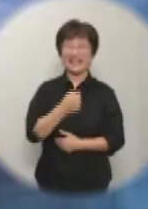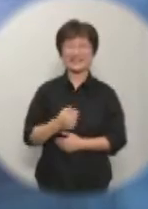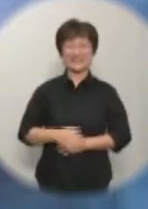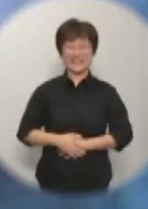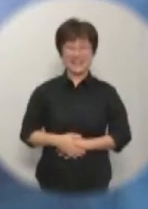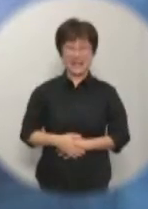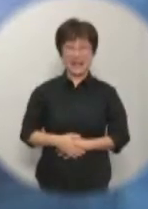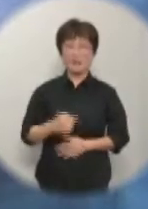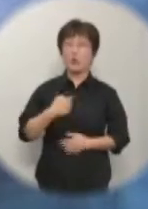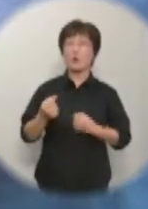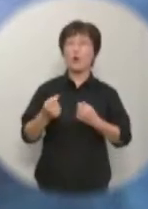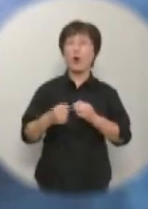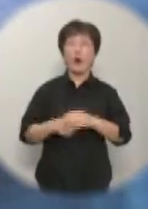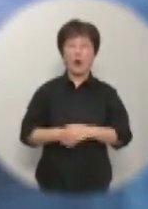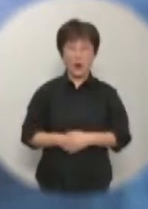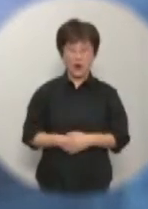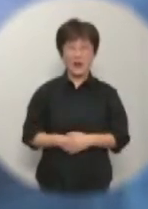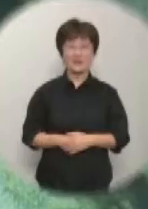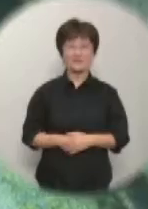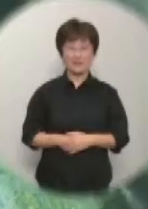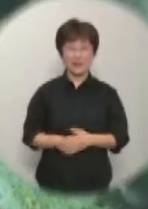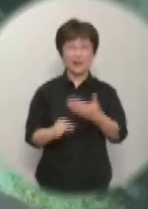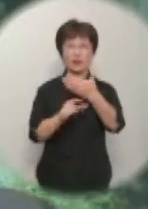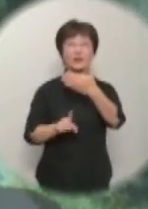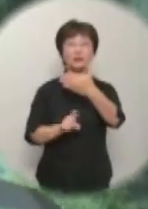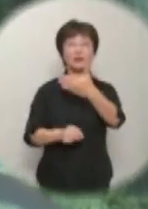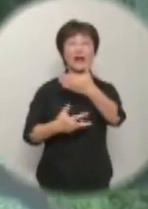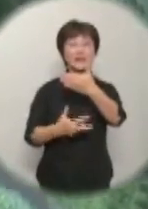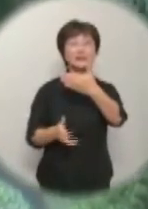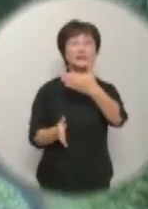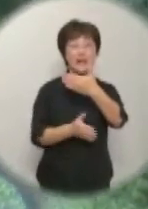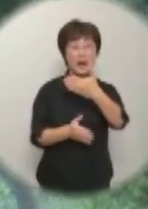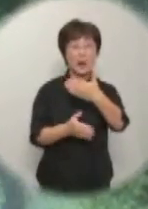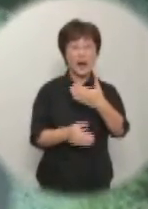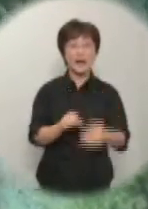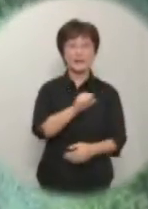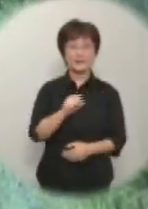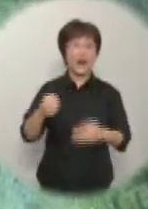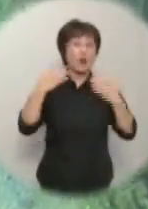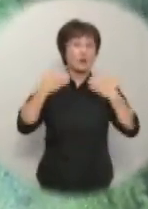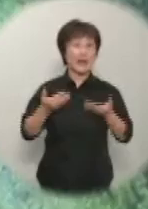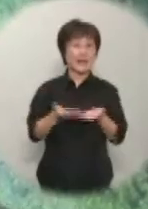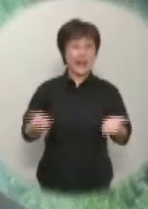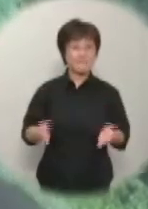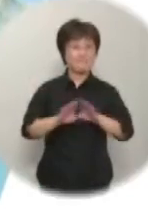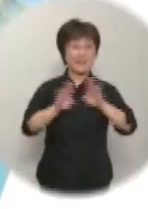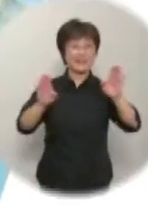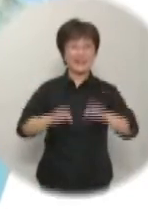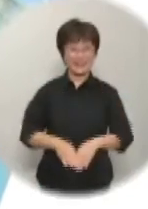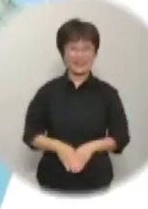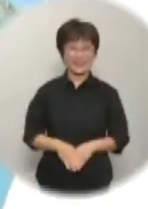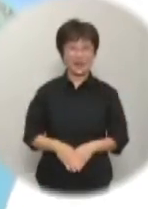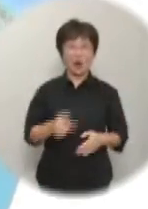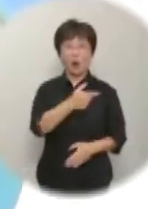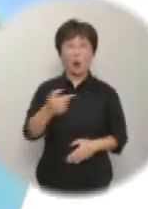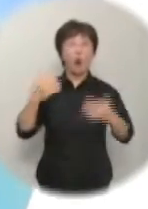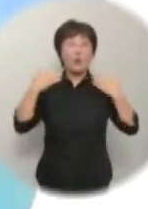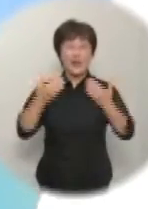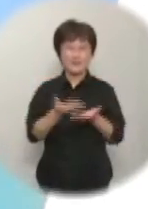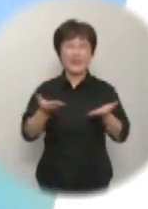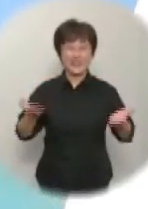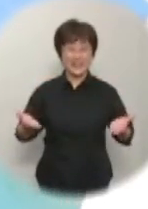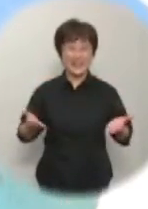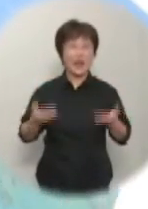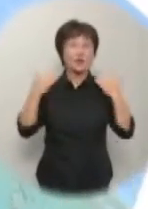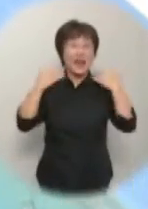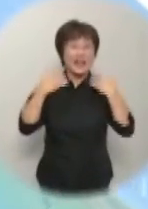なっちゃったよ。 僕も、 うん、 9月18日からはザ・うなぎ展を開催。大うなぎの展示やう